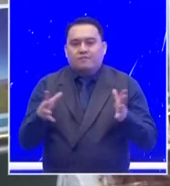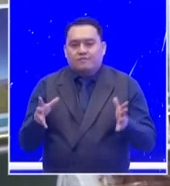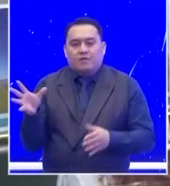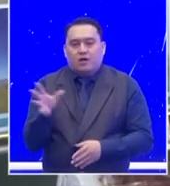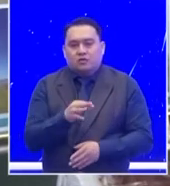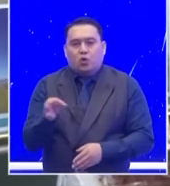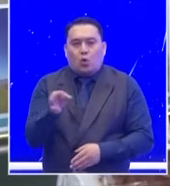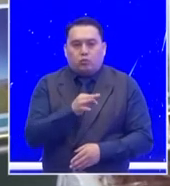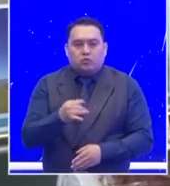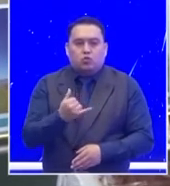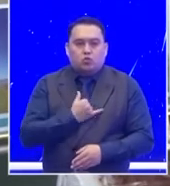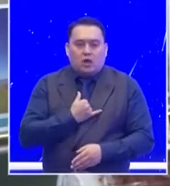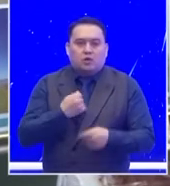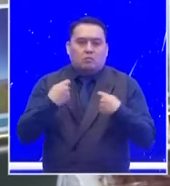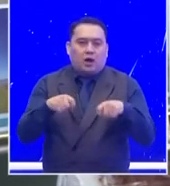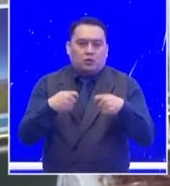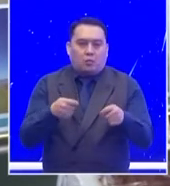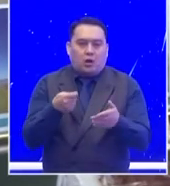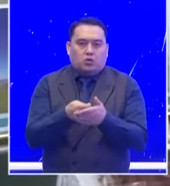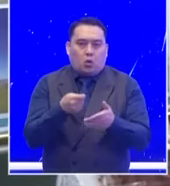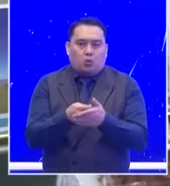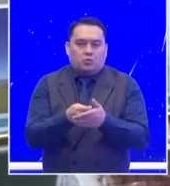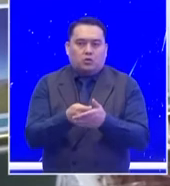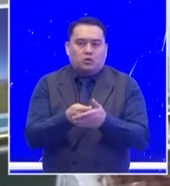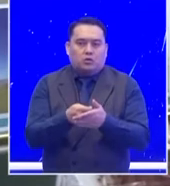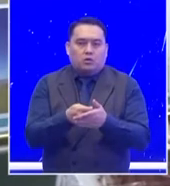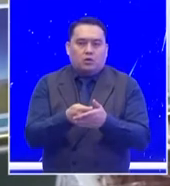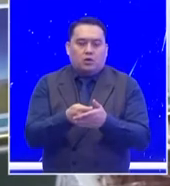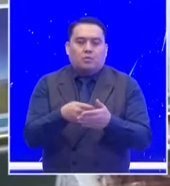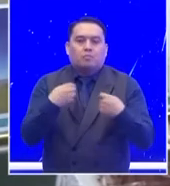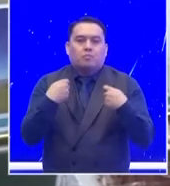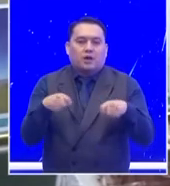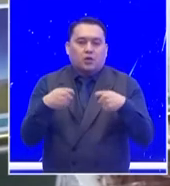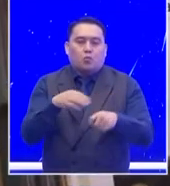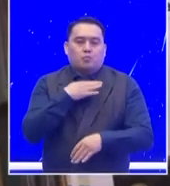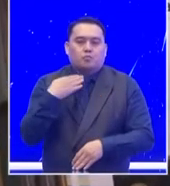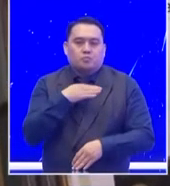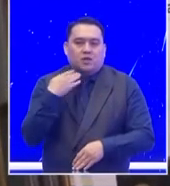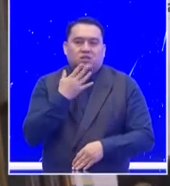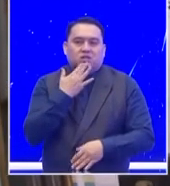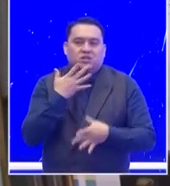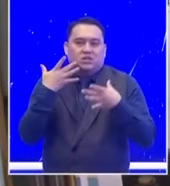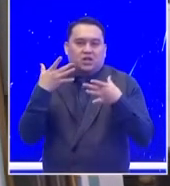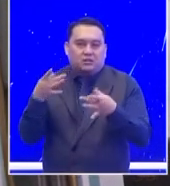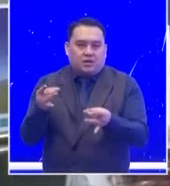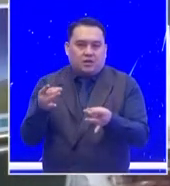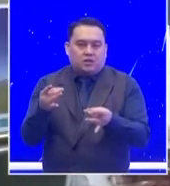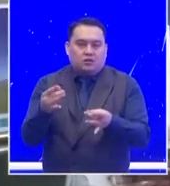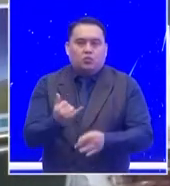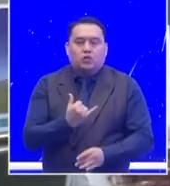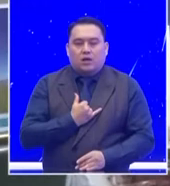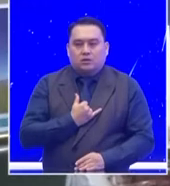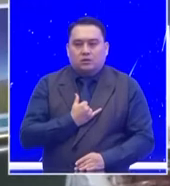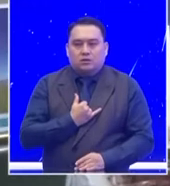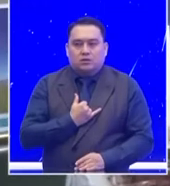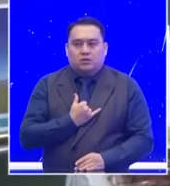область сдает нам своих бычков, мы их откармливаем, забиваем и отправляем на экспорт. У нас есть экспорт